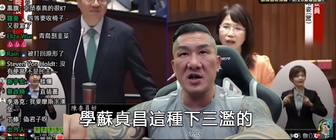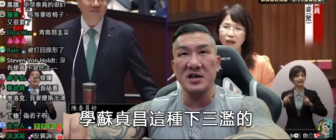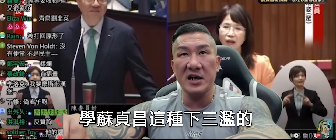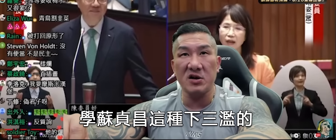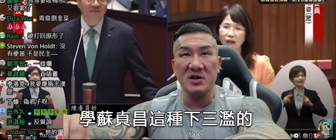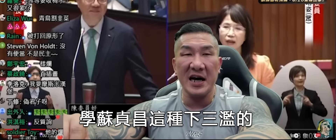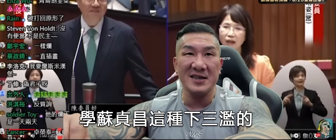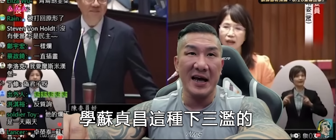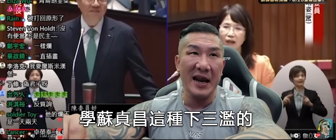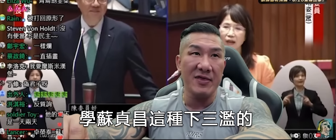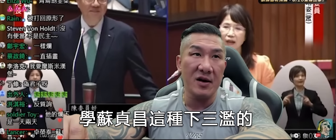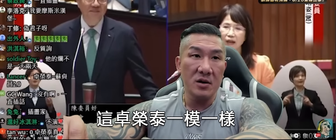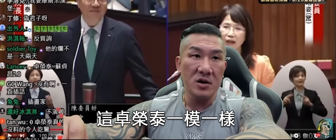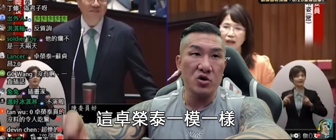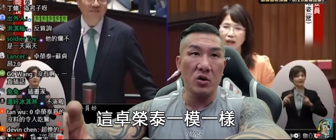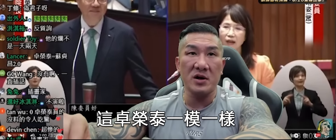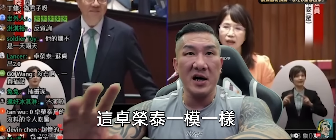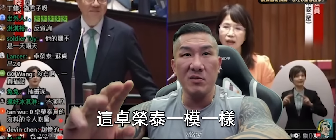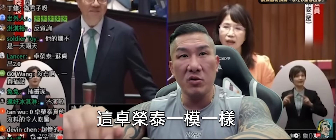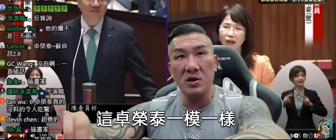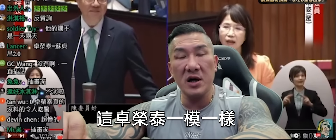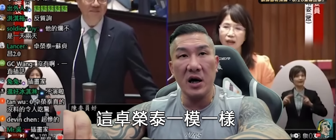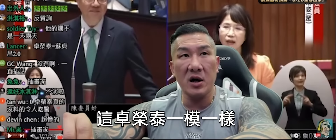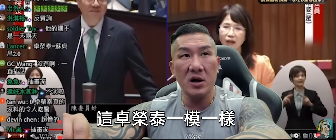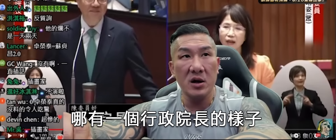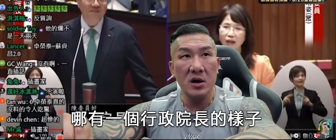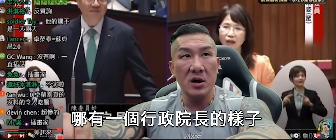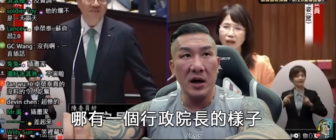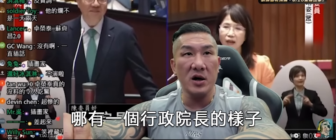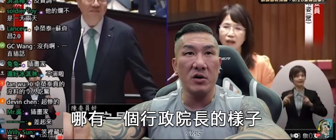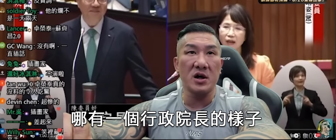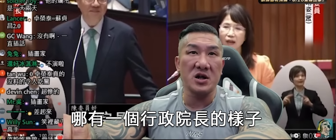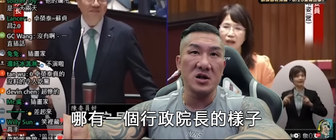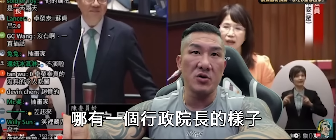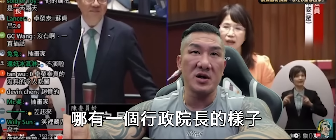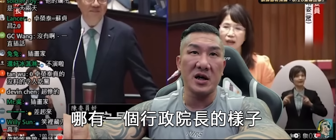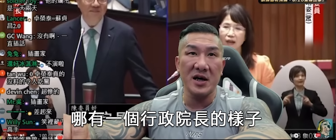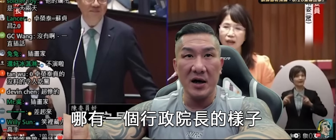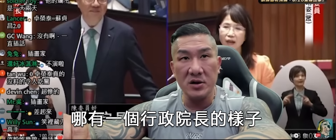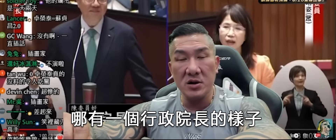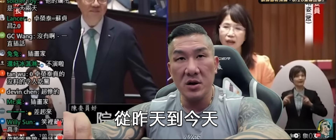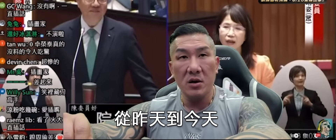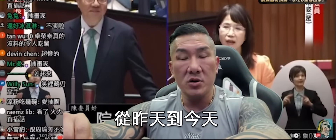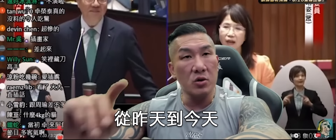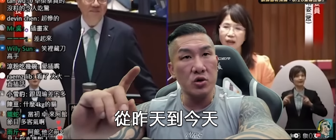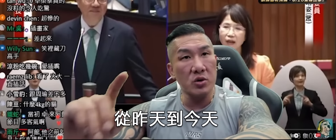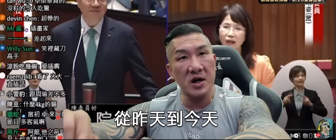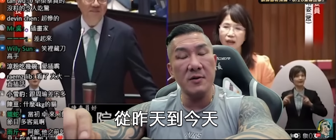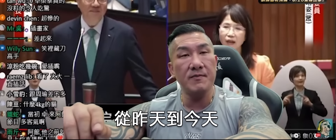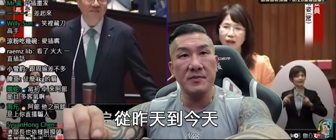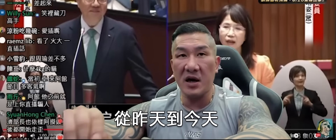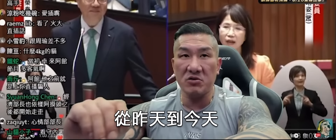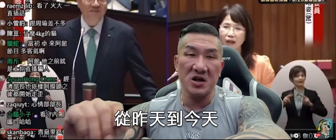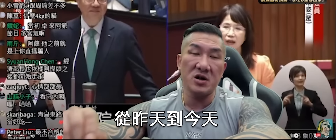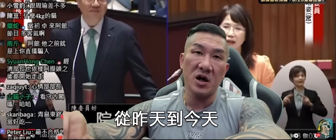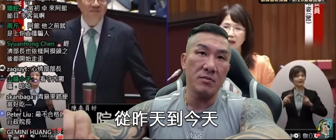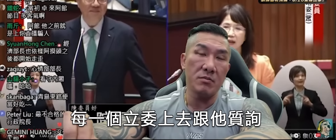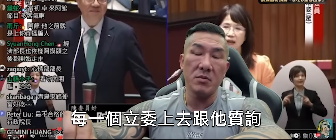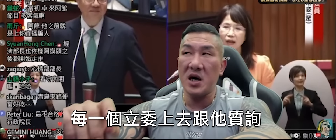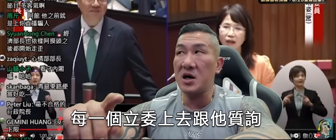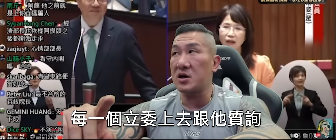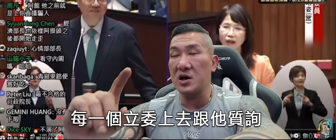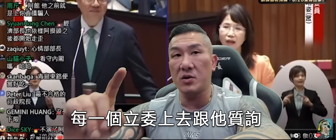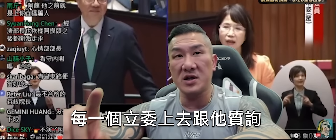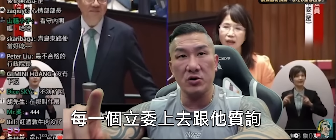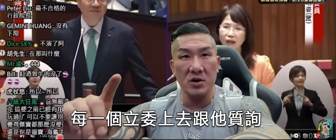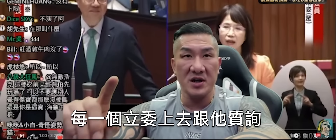苏贞昌这种下三滥的，这卓荣泰一模一样，哪有一个行政院长的样子？从昨天到今天，